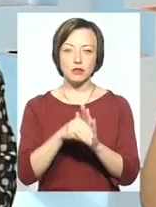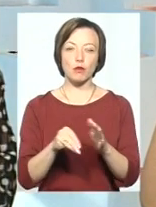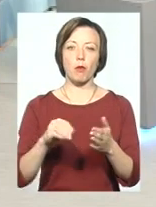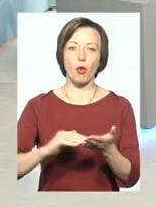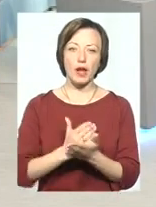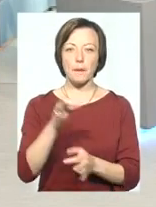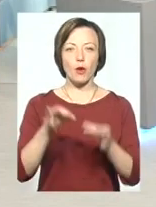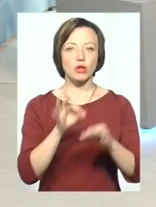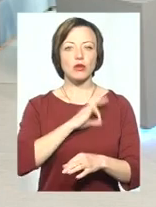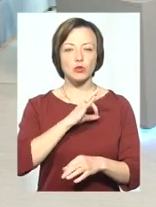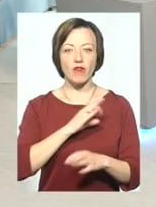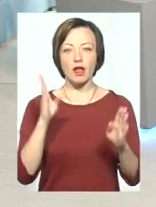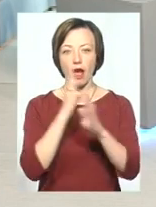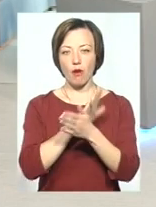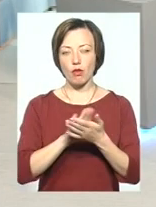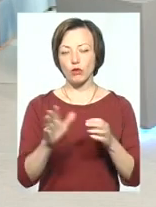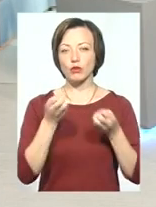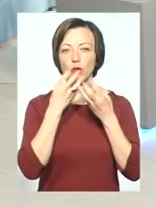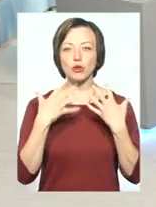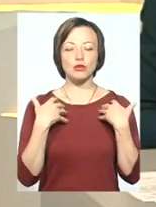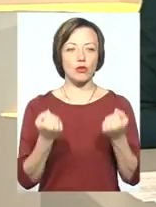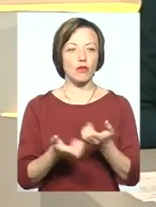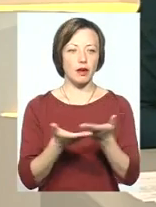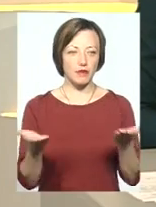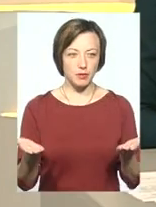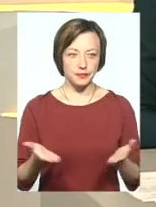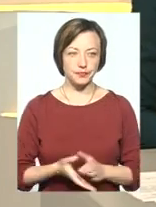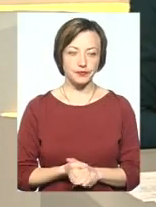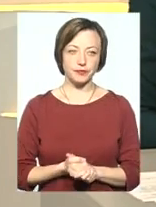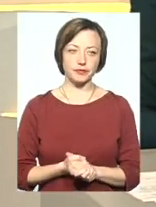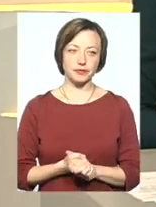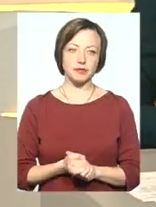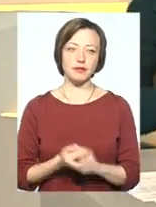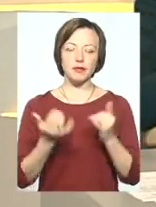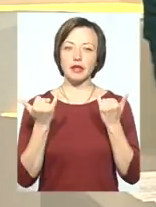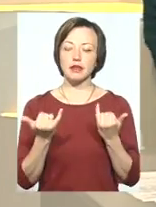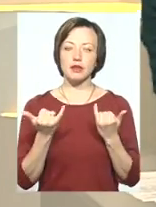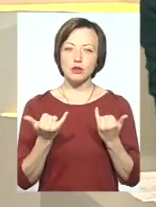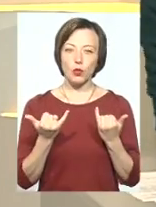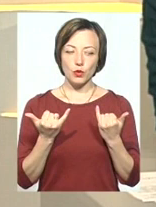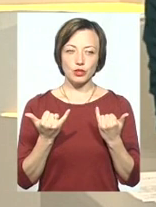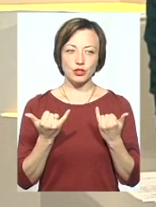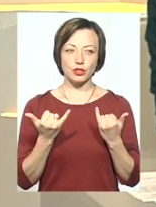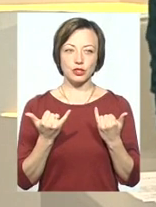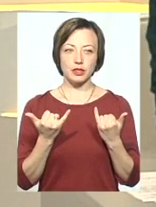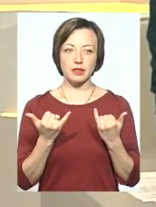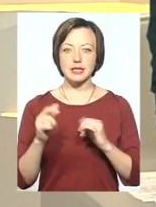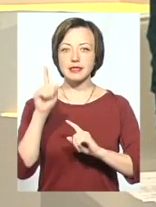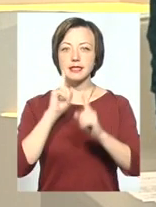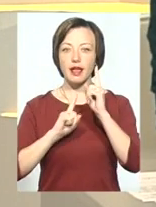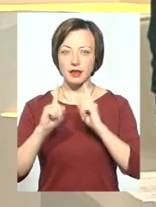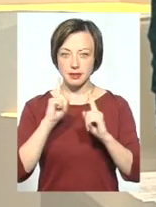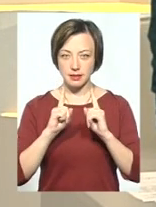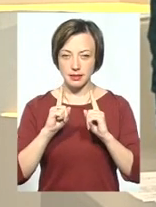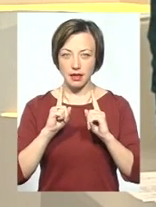природокористування та екології. Доброго здоров'я, шановні гості. Е, власне, сьогоднішня сесія, вона, ее, таким,